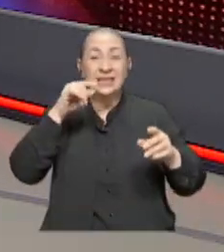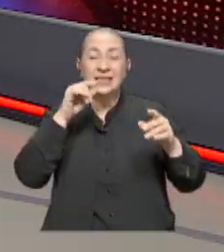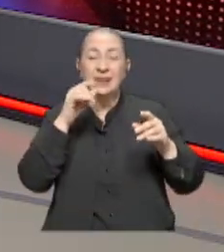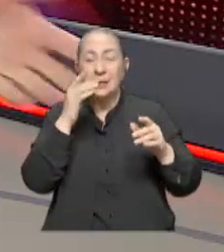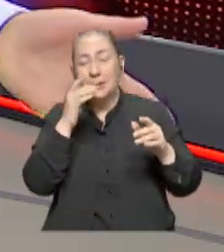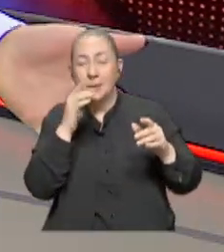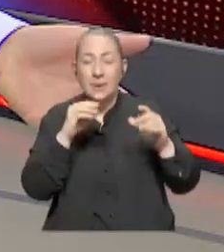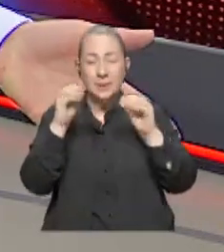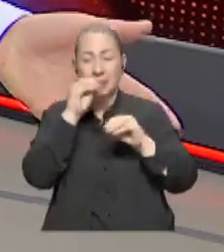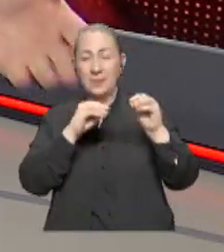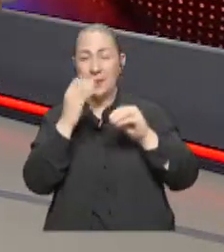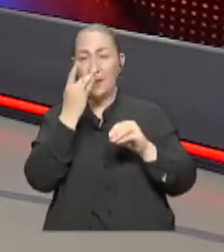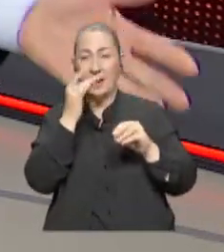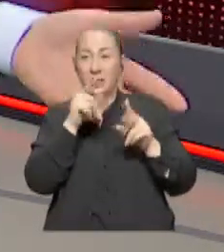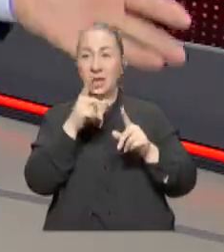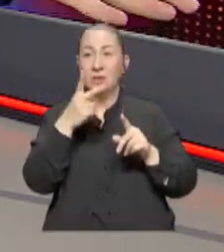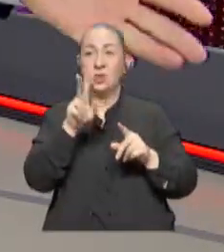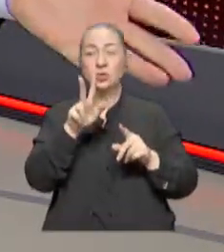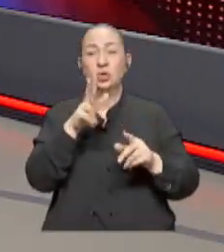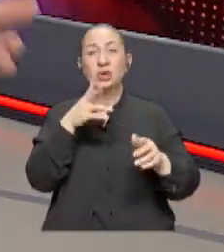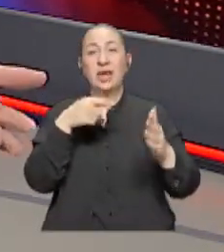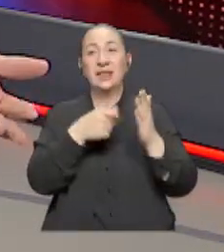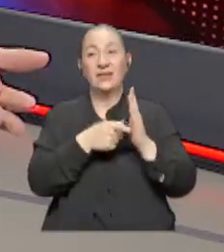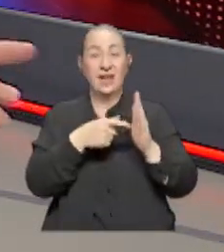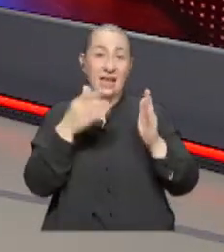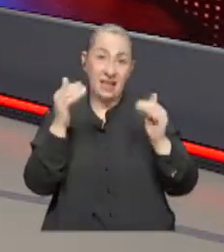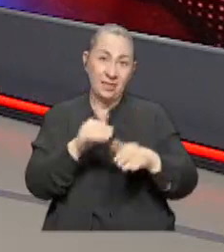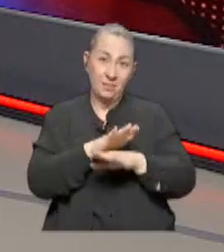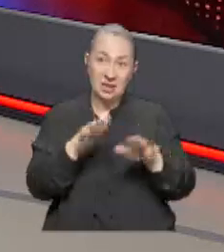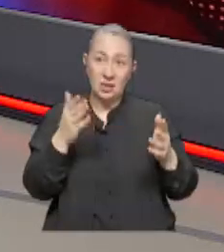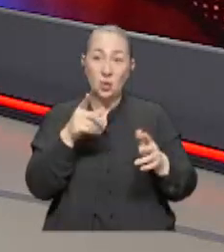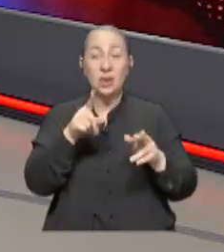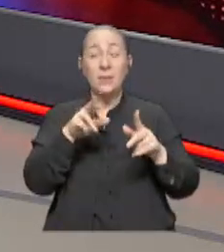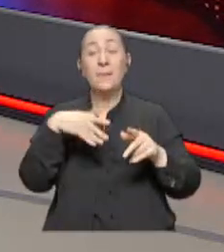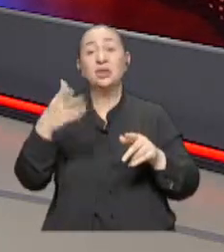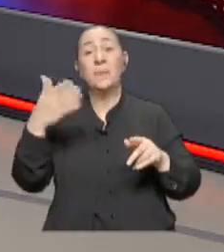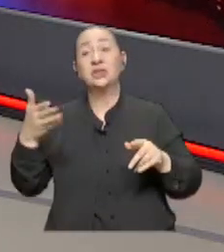2023 hedefi, ki 2023 hedefleri için artık çok geç geldi, bitti de. Onun gibi